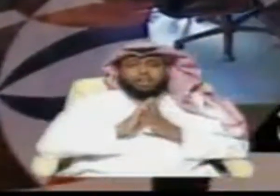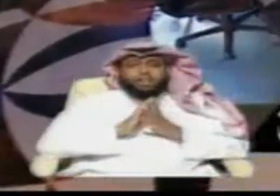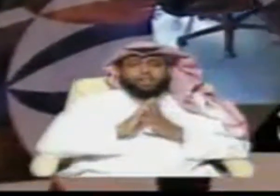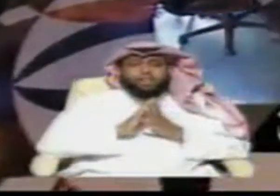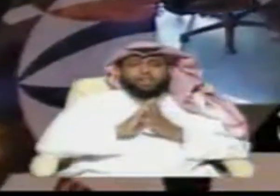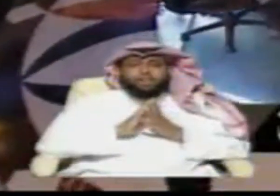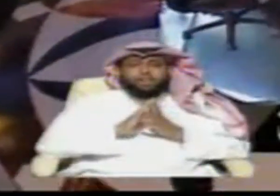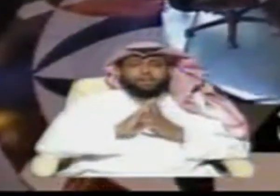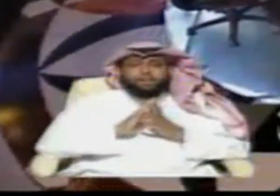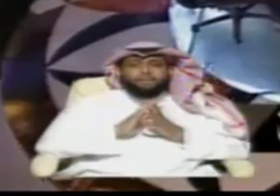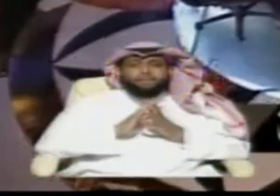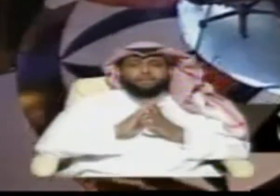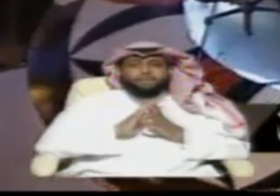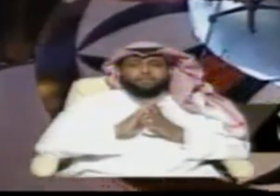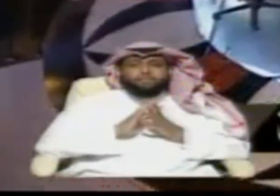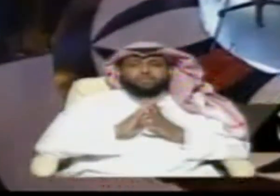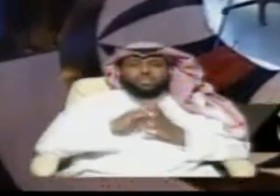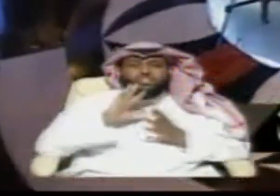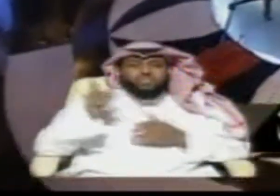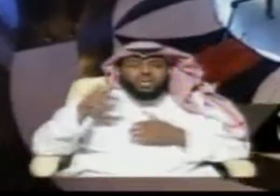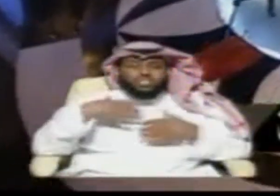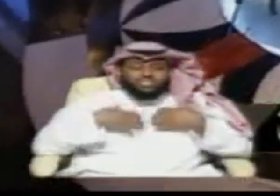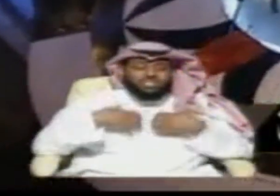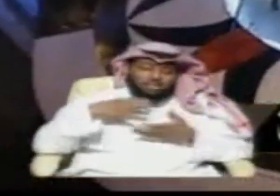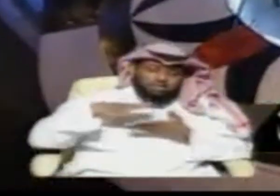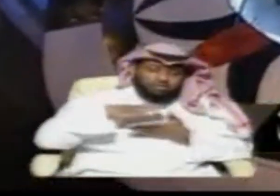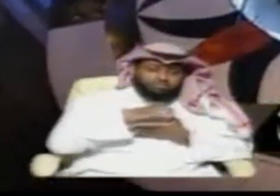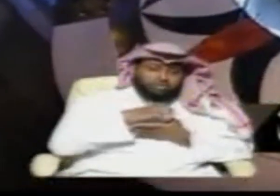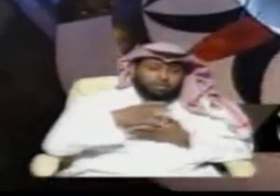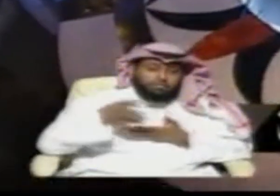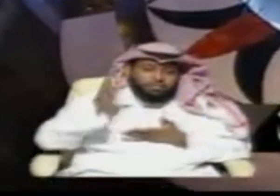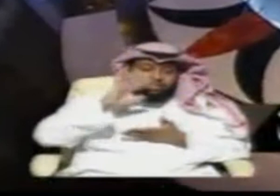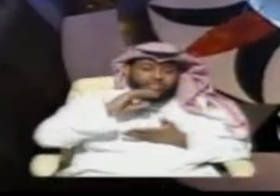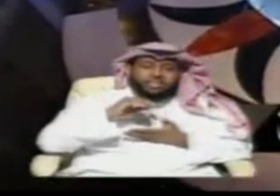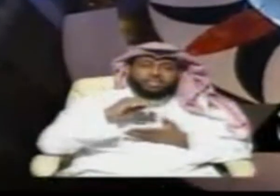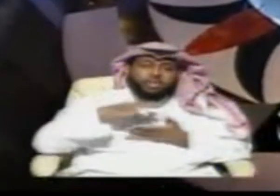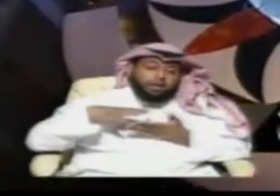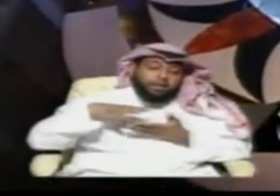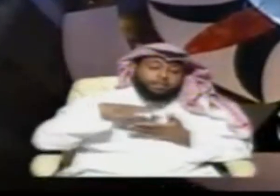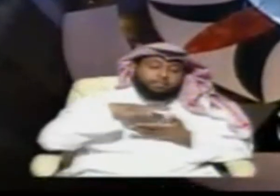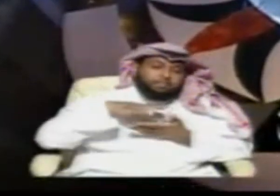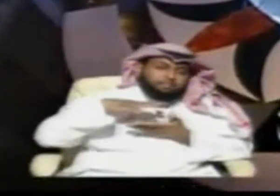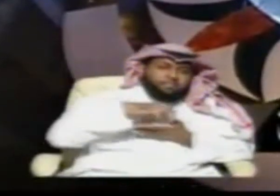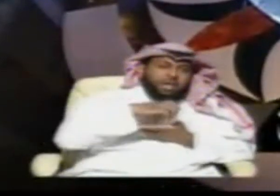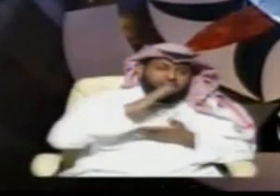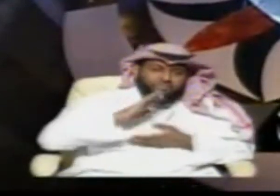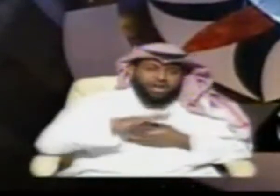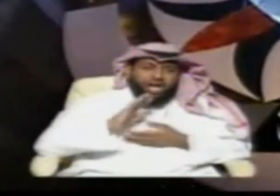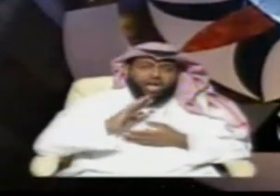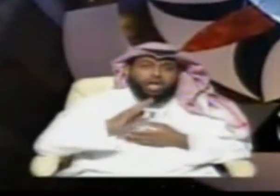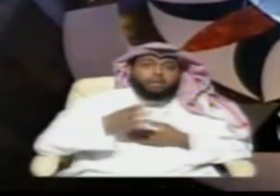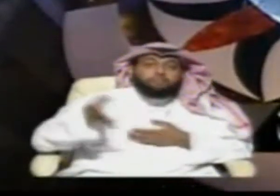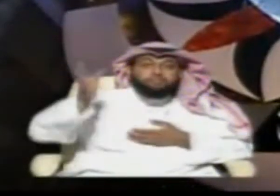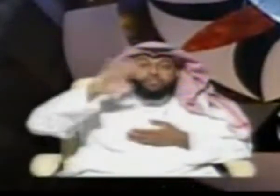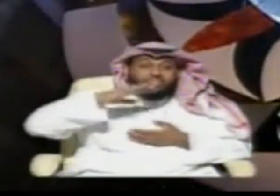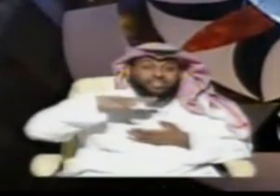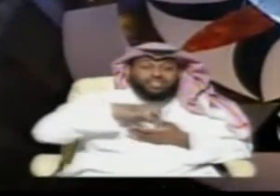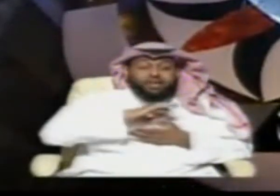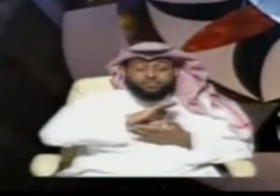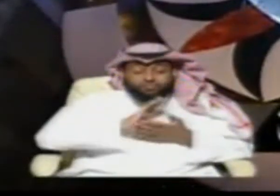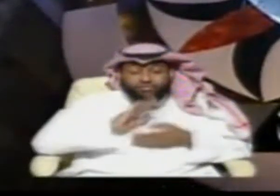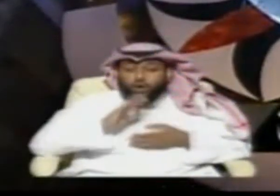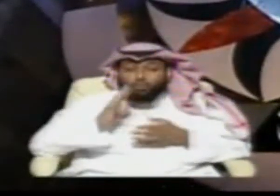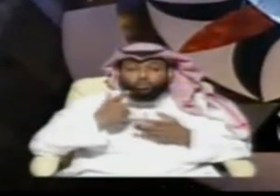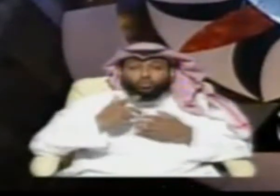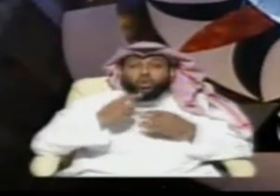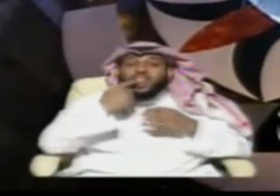يعني نزل معي الحيض يعني. والغسل يعني أغسل من الجنابة قبل الحيض أو الحيض قبل الجنابة أو